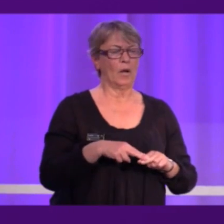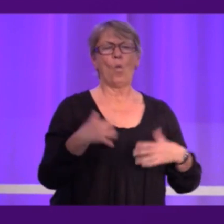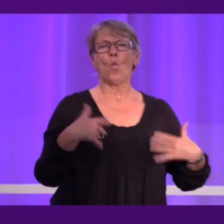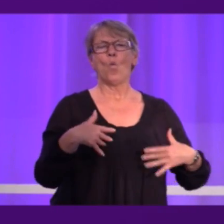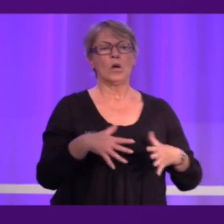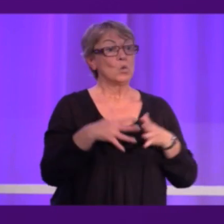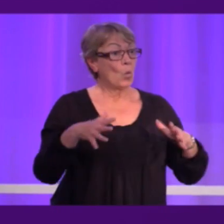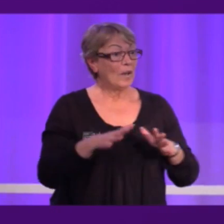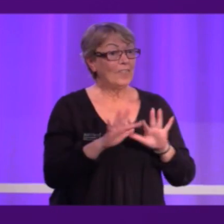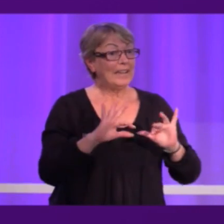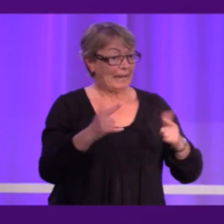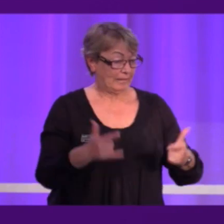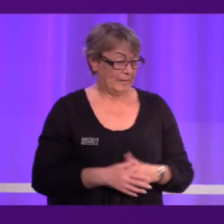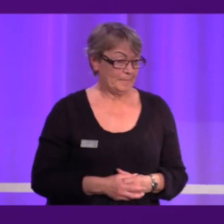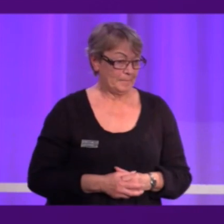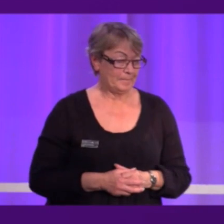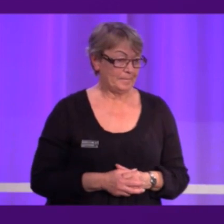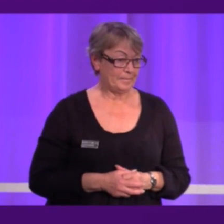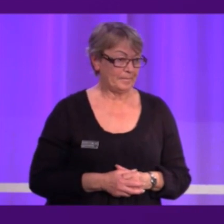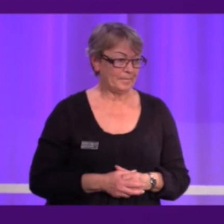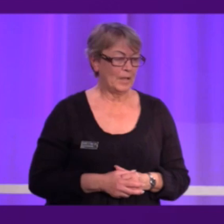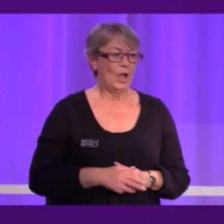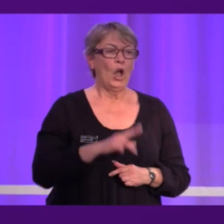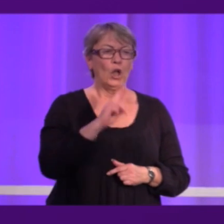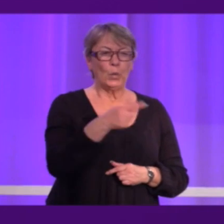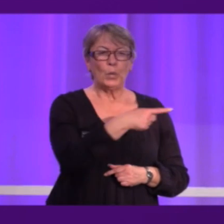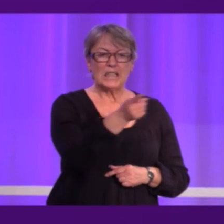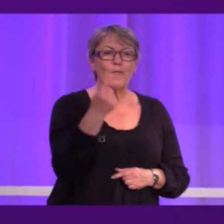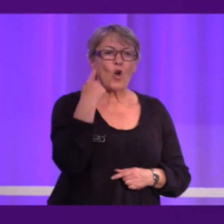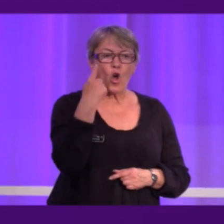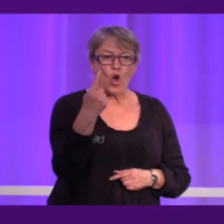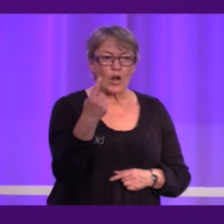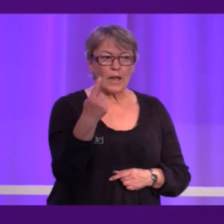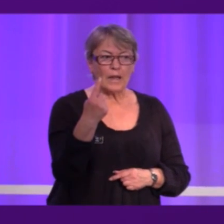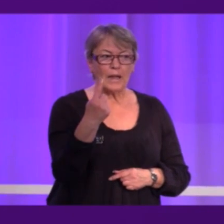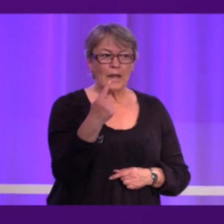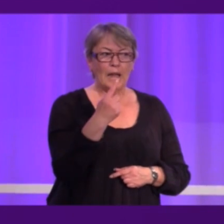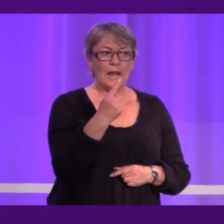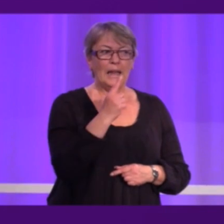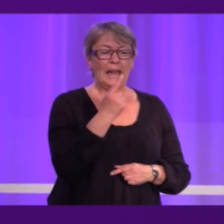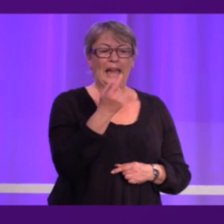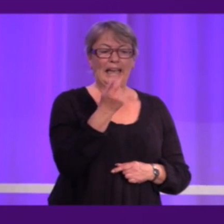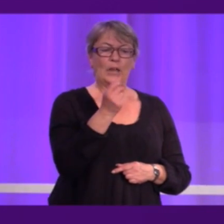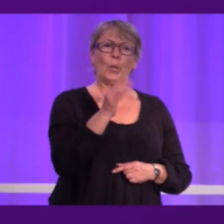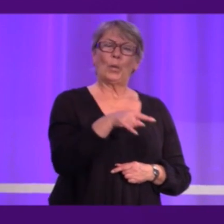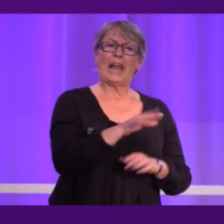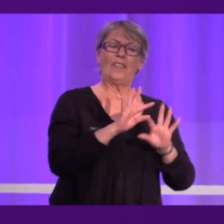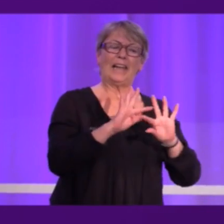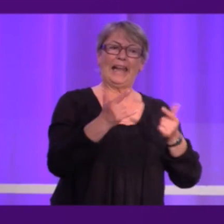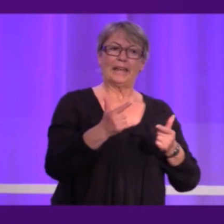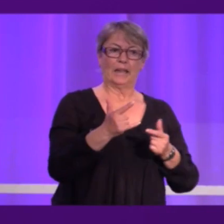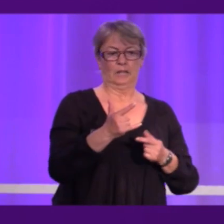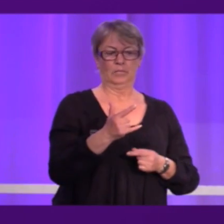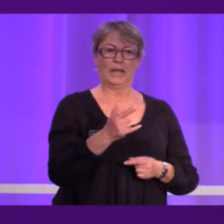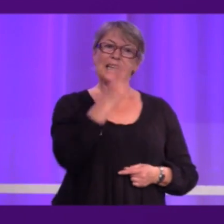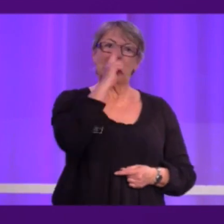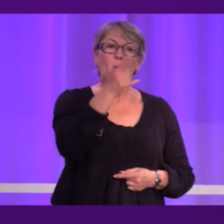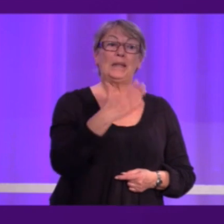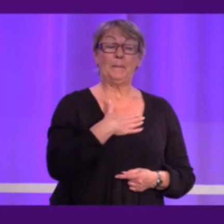frihet. Och nu ska ni få höra lite hur den här friheten kan se ut i min